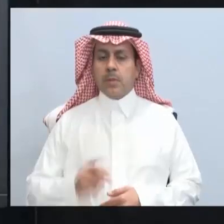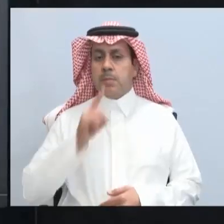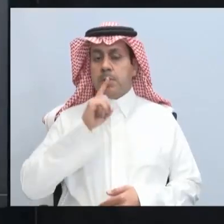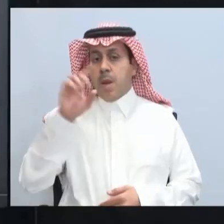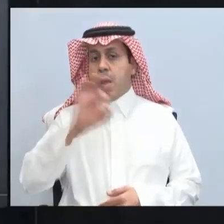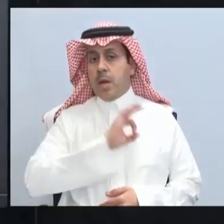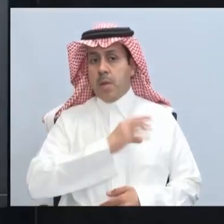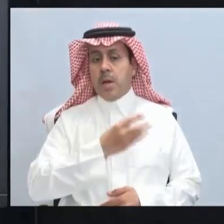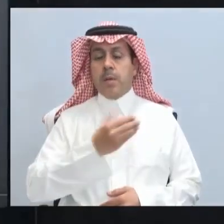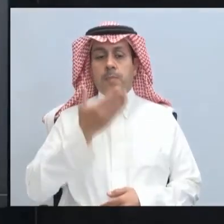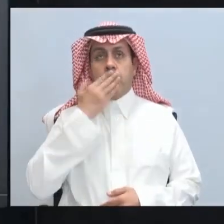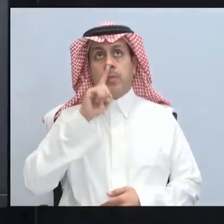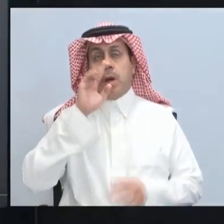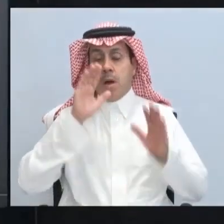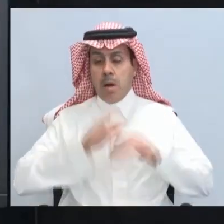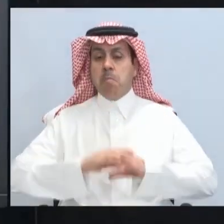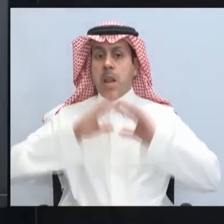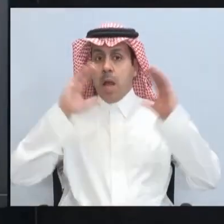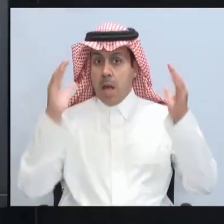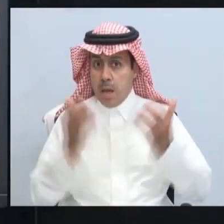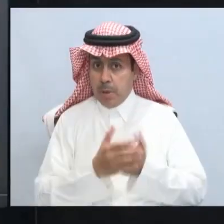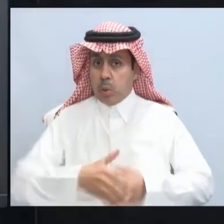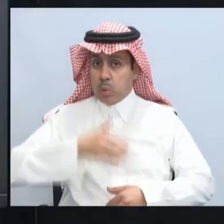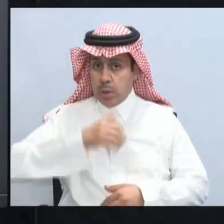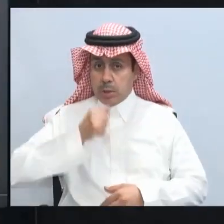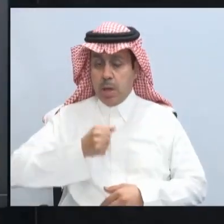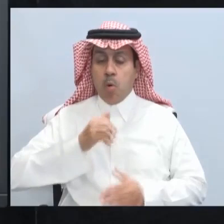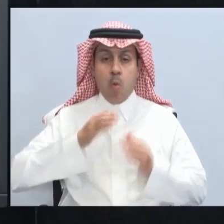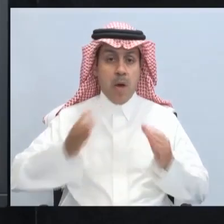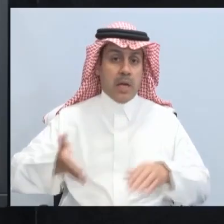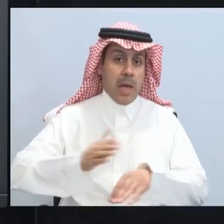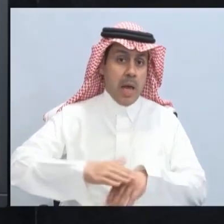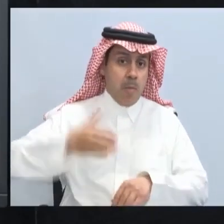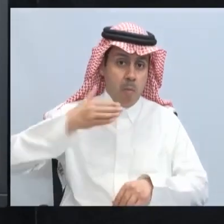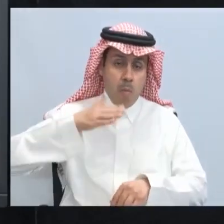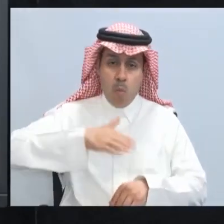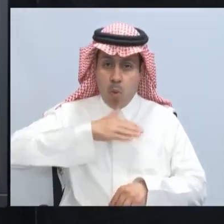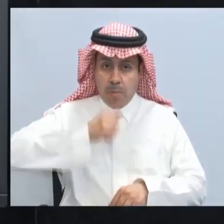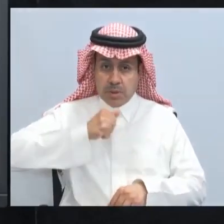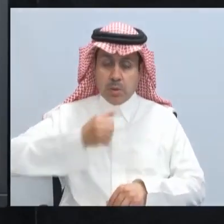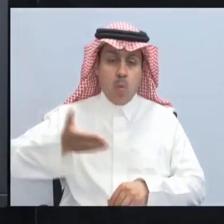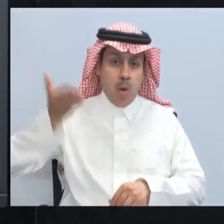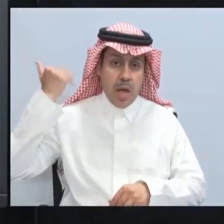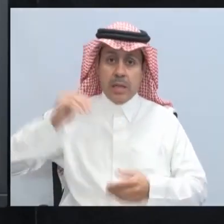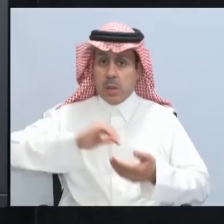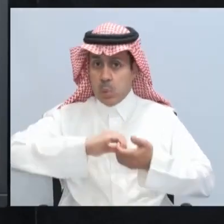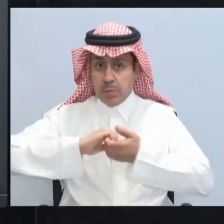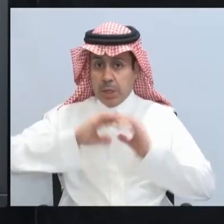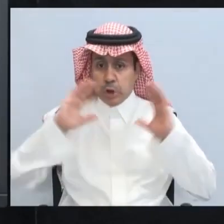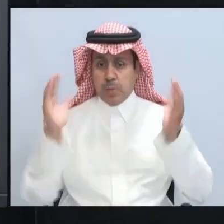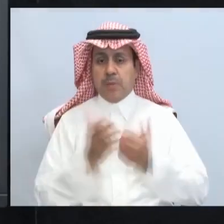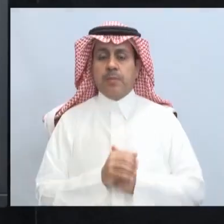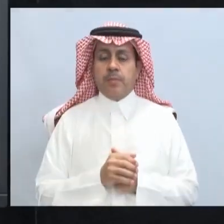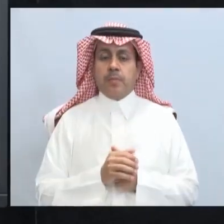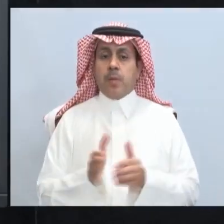بسم الله الرحمن الرحيم الحمد لله رب العالمين وصلى الله وسلم وبارك على نبينا محمد وعلى اله وصحبه اجمعين